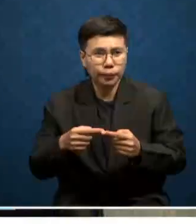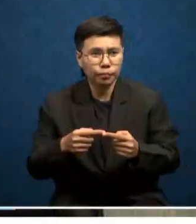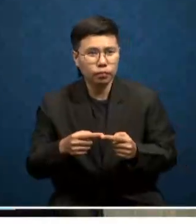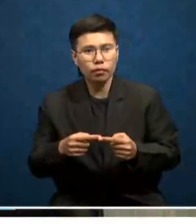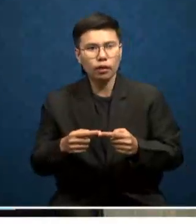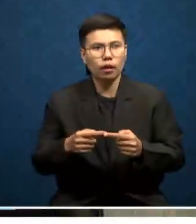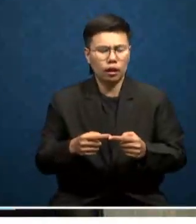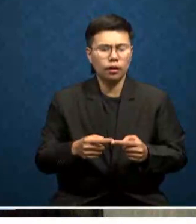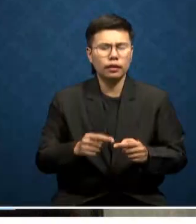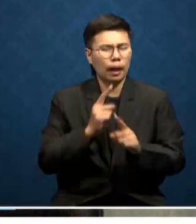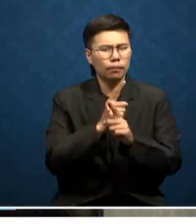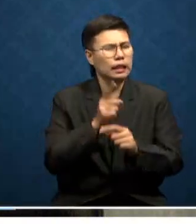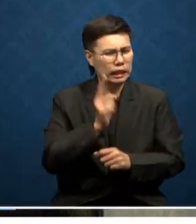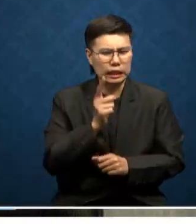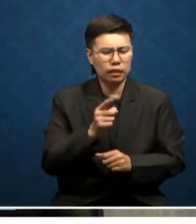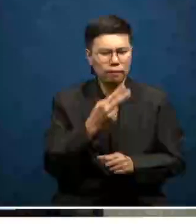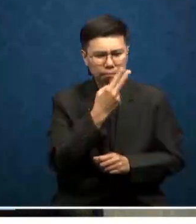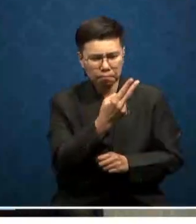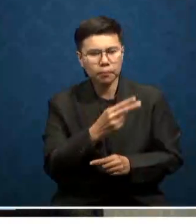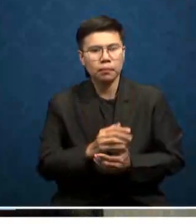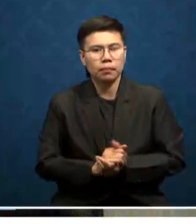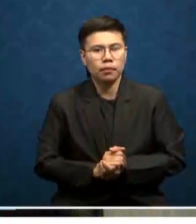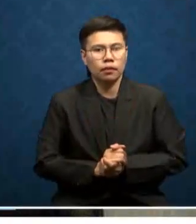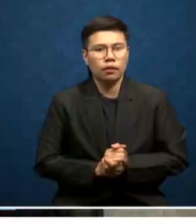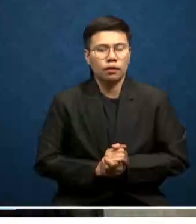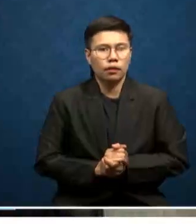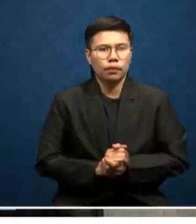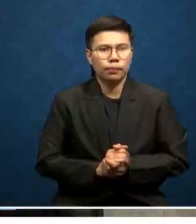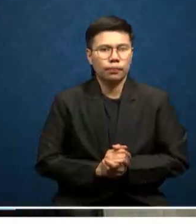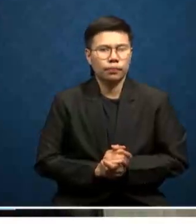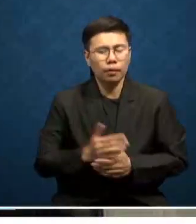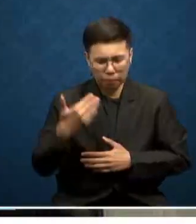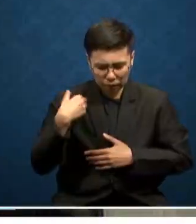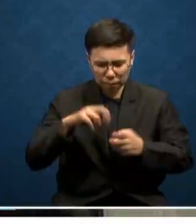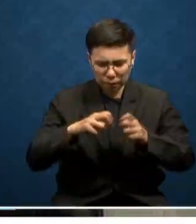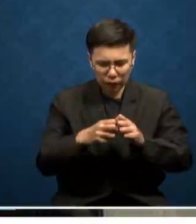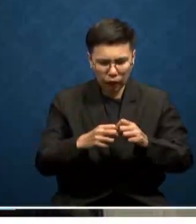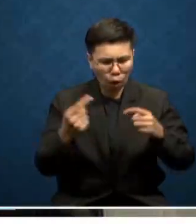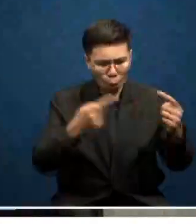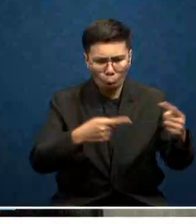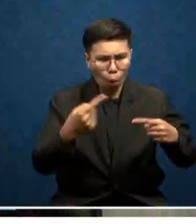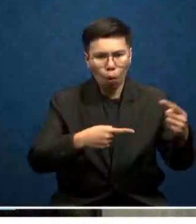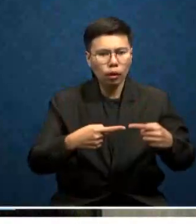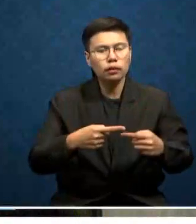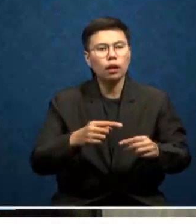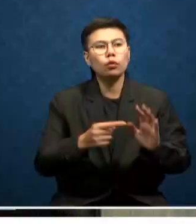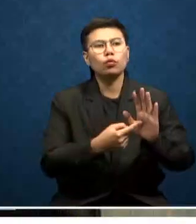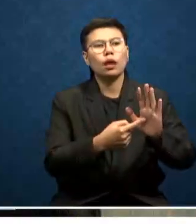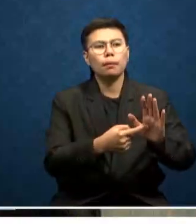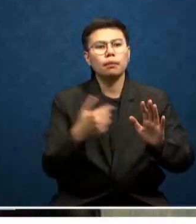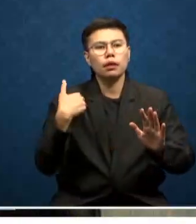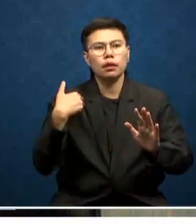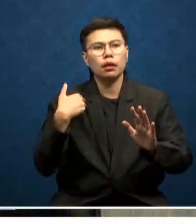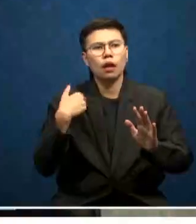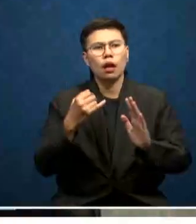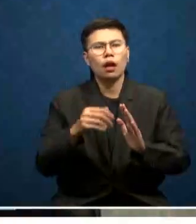ท็จจริงที่ปรากฏเหล่านี้เป็นต้นนั้นจะมีปัญหาถกเถียงกันอย่างเช่นกรณีที่มีจังหวัด